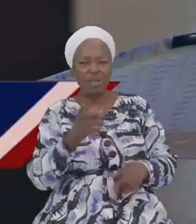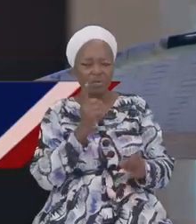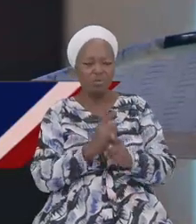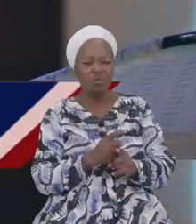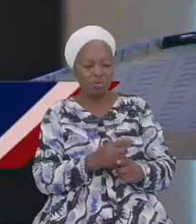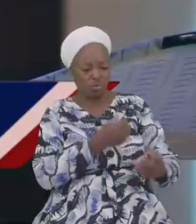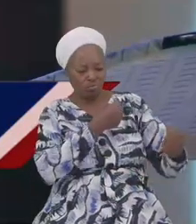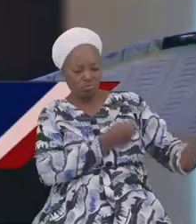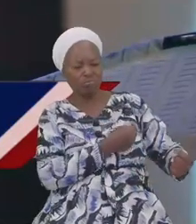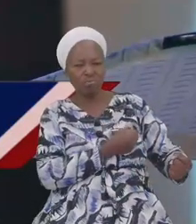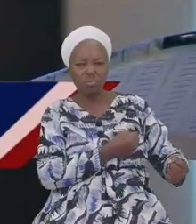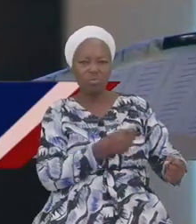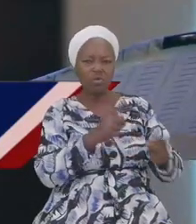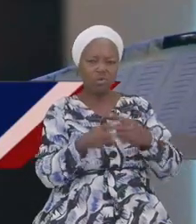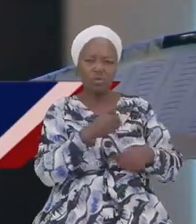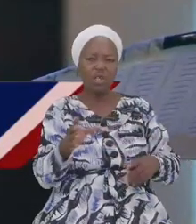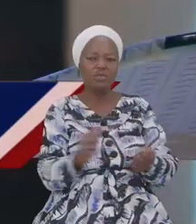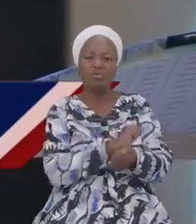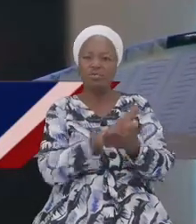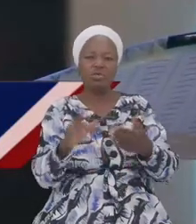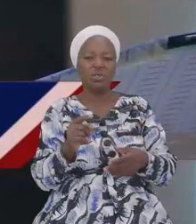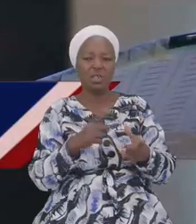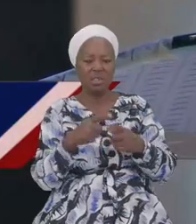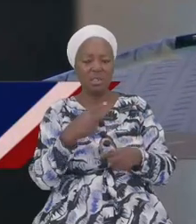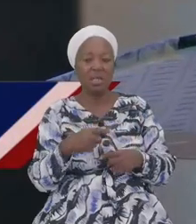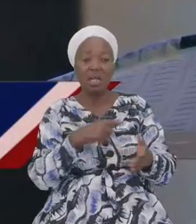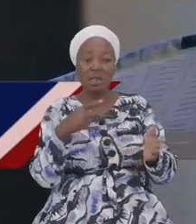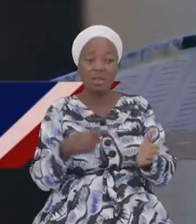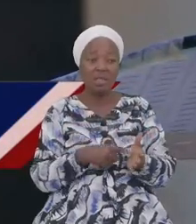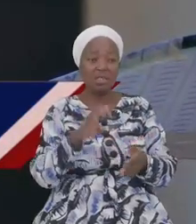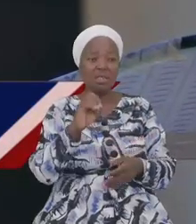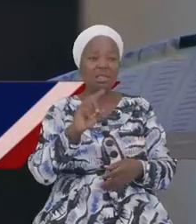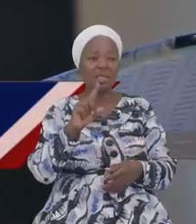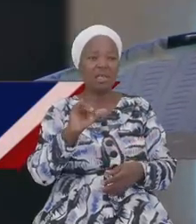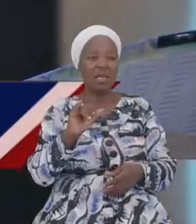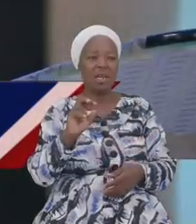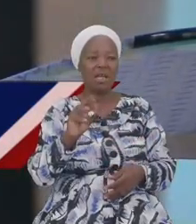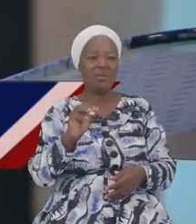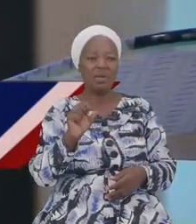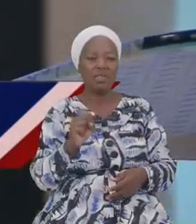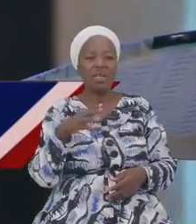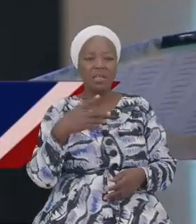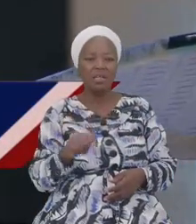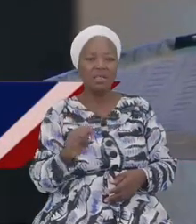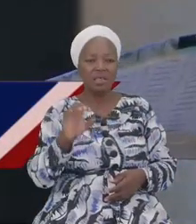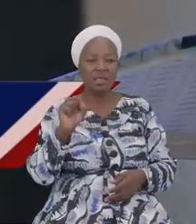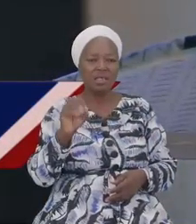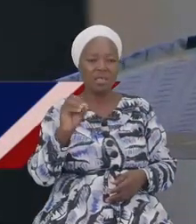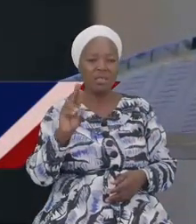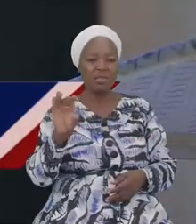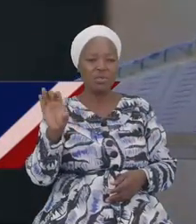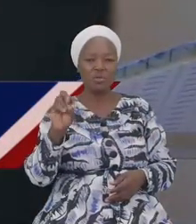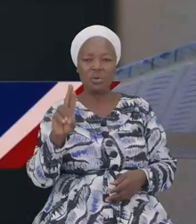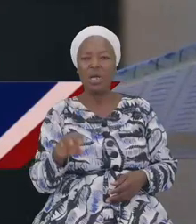pour leur destruction. Il dit maintenant, cet Élimas, le magicien, le sorcier, lorsque quelqu'un fait le